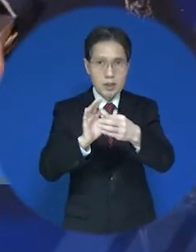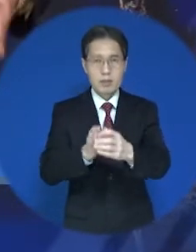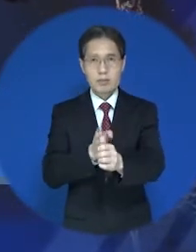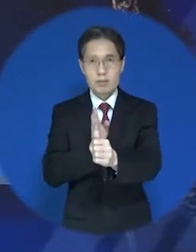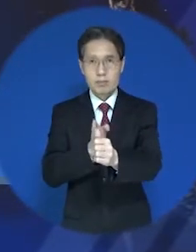당부했습니다